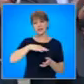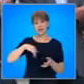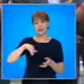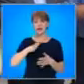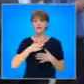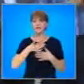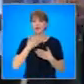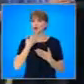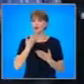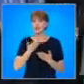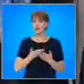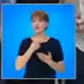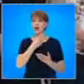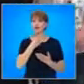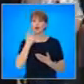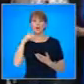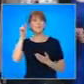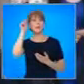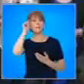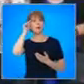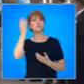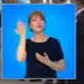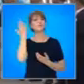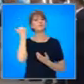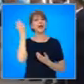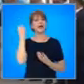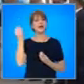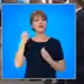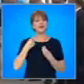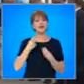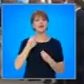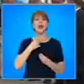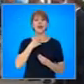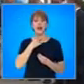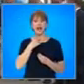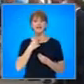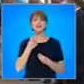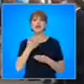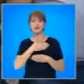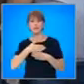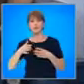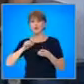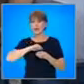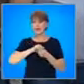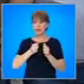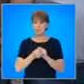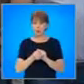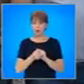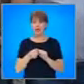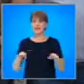изказване Карадайъ припомни заветите на Левски и обяви, че ще се бори за равенство в България. Много хора